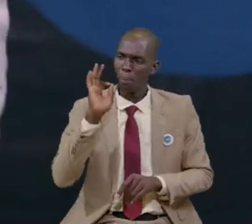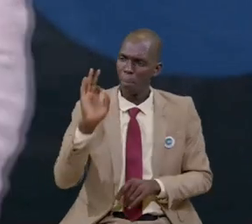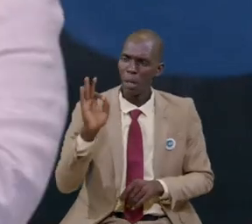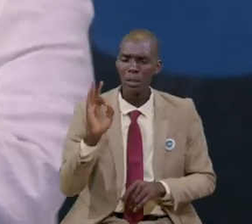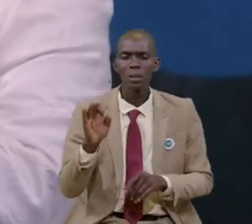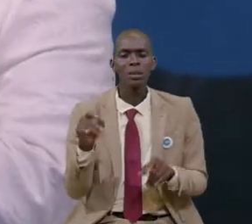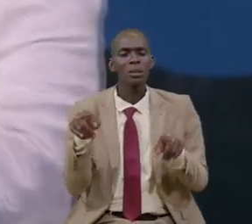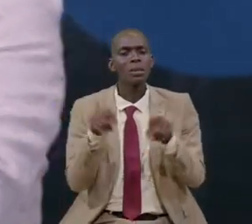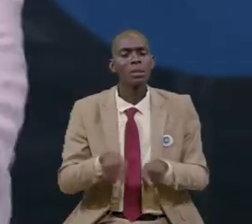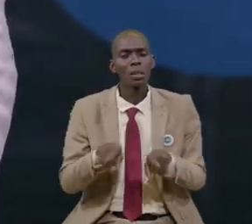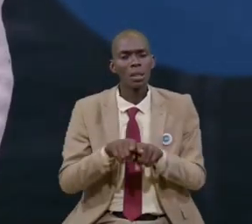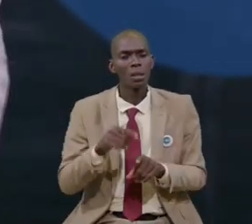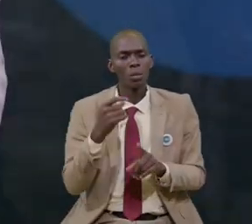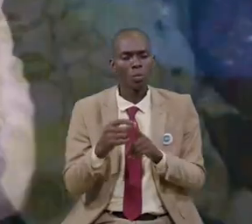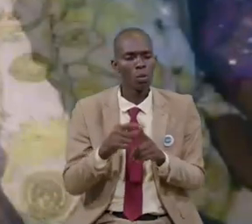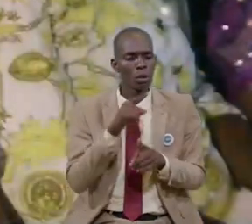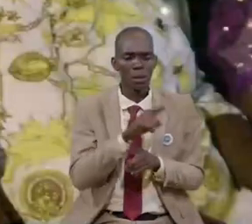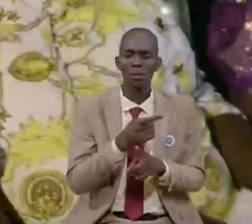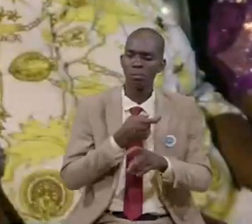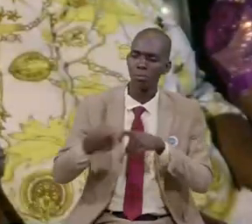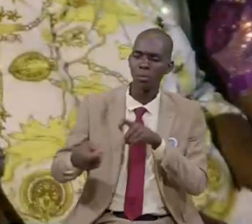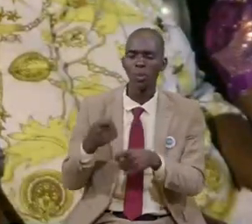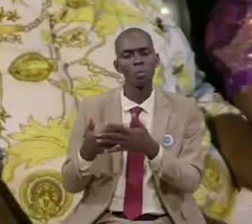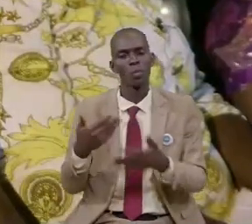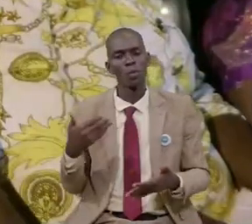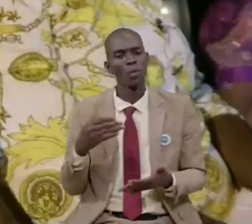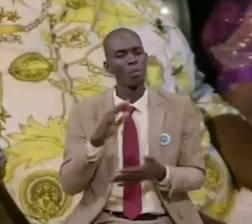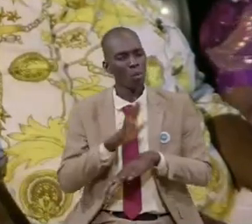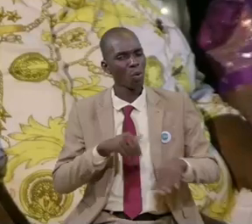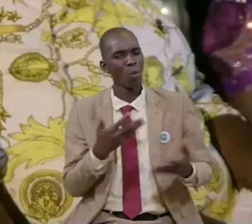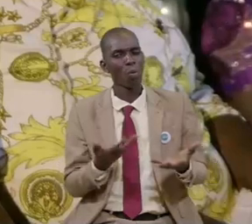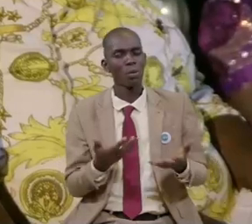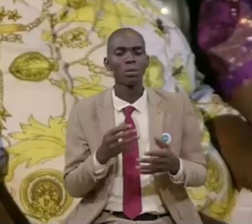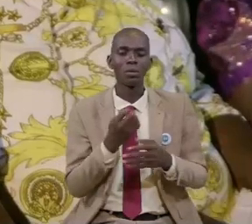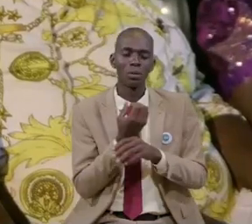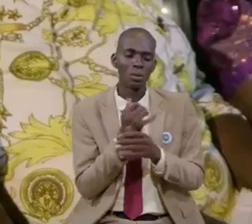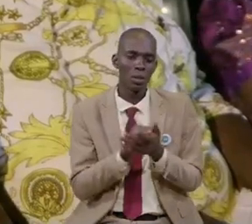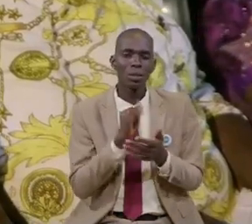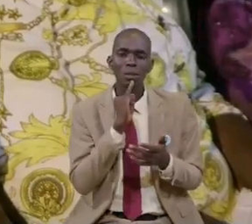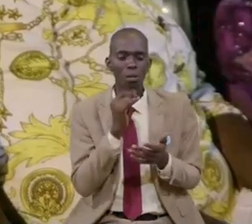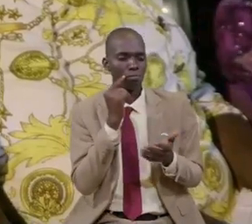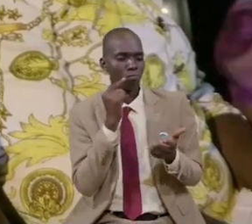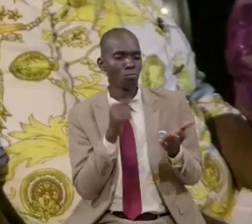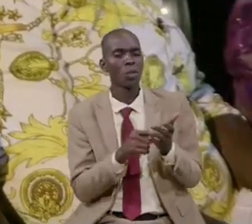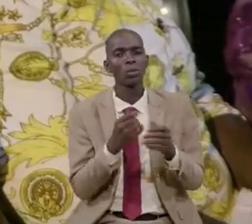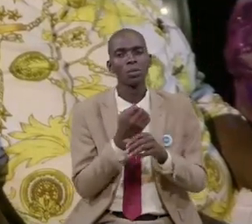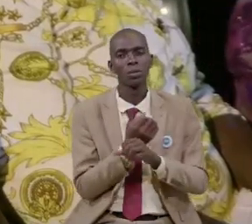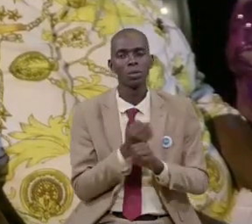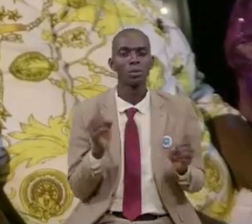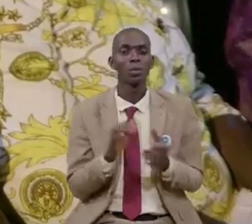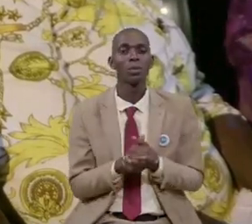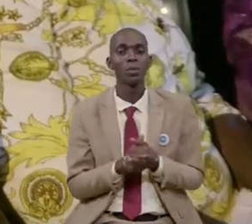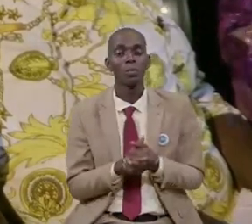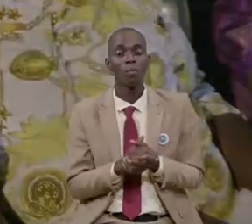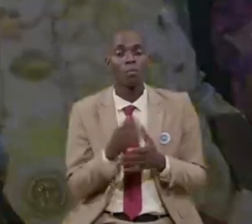avait détruite. Ça, c'est le salut. C'est remarquable dans notre vie. Ce que nous sommes venus